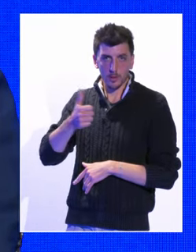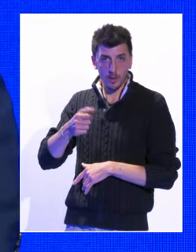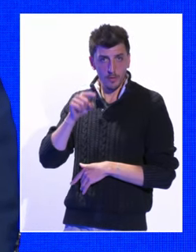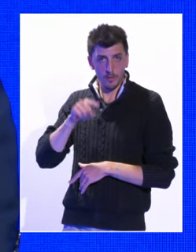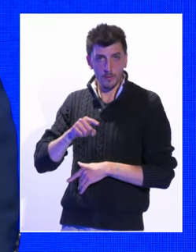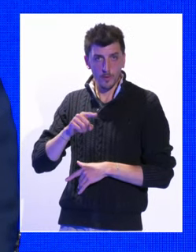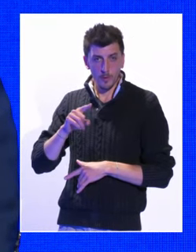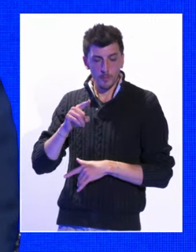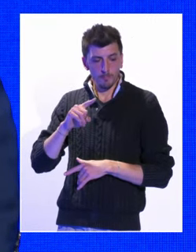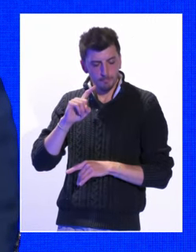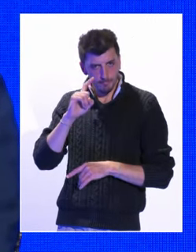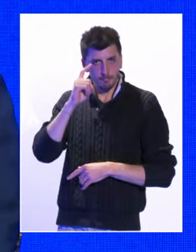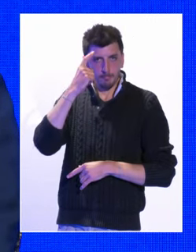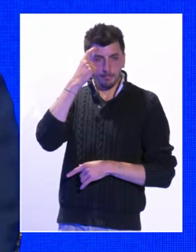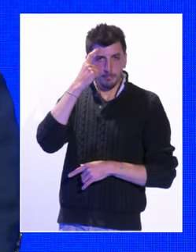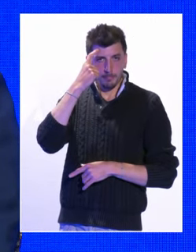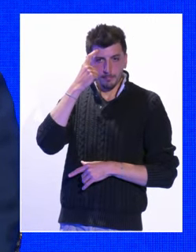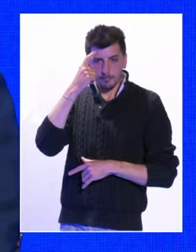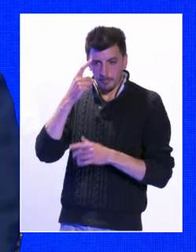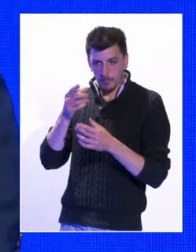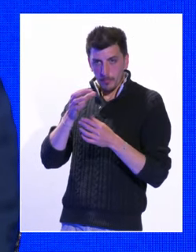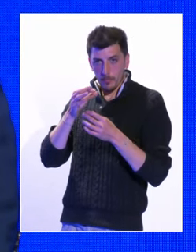du ressaisissement de notre nation.